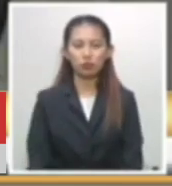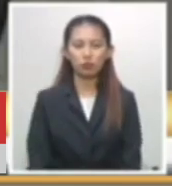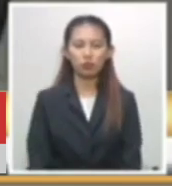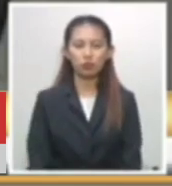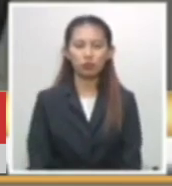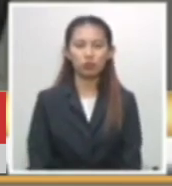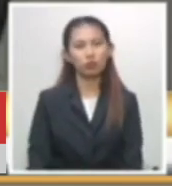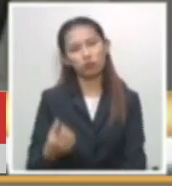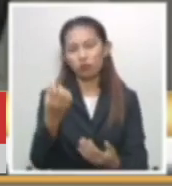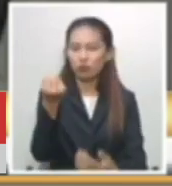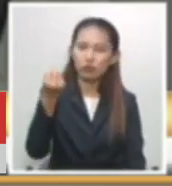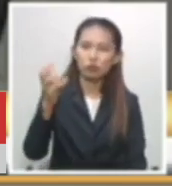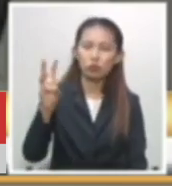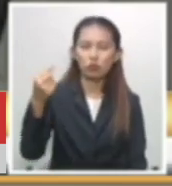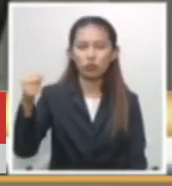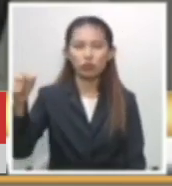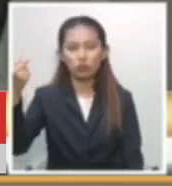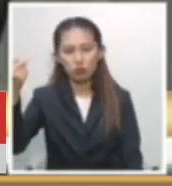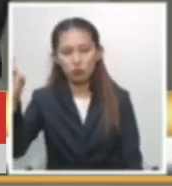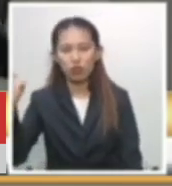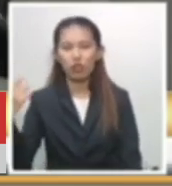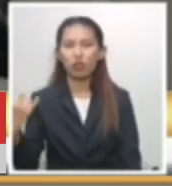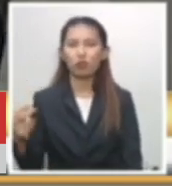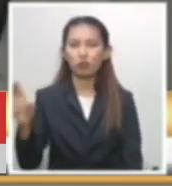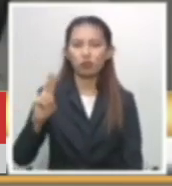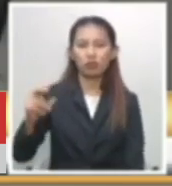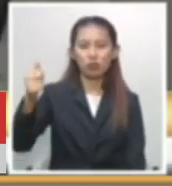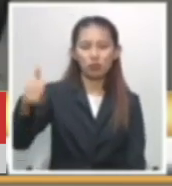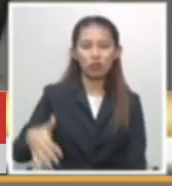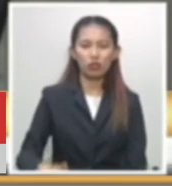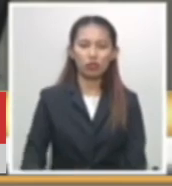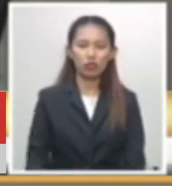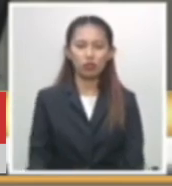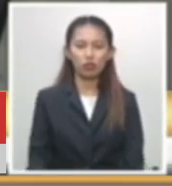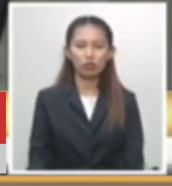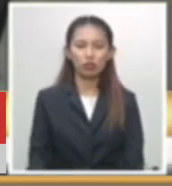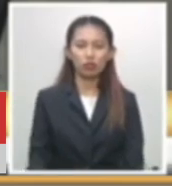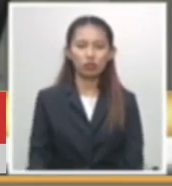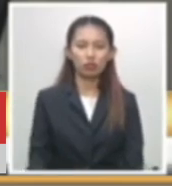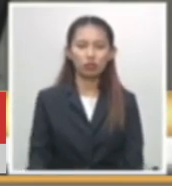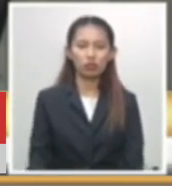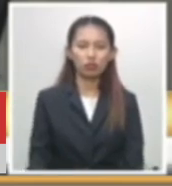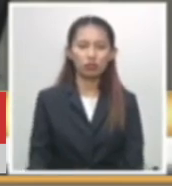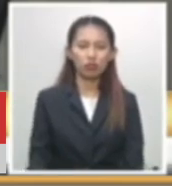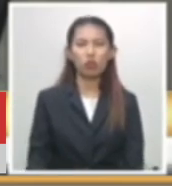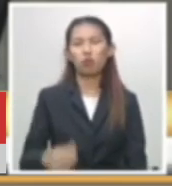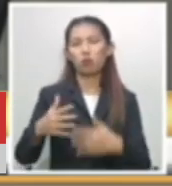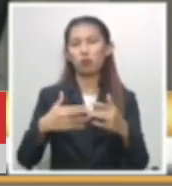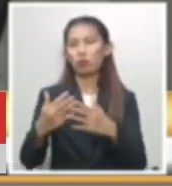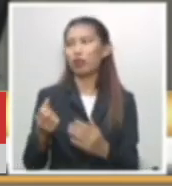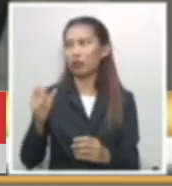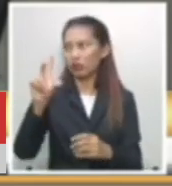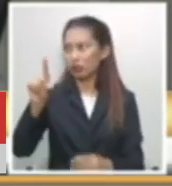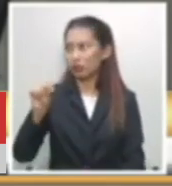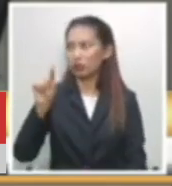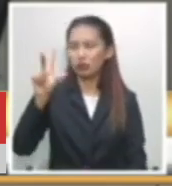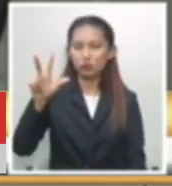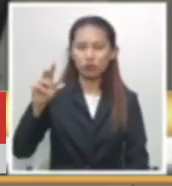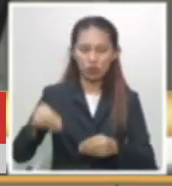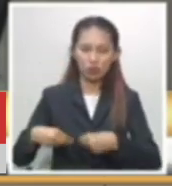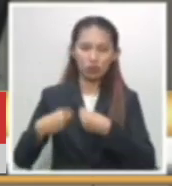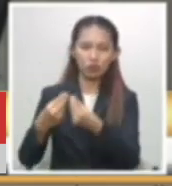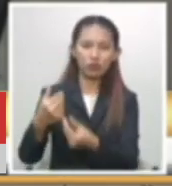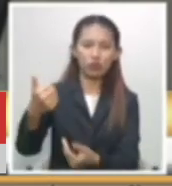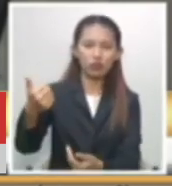ทใช้ได้ที่ไหนครับแล้วท่านก็มาประกาศบอกเออชดเชย23บาทอย่างน้อย